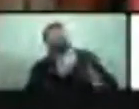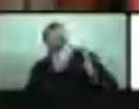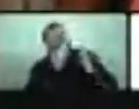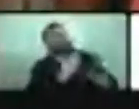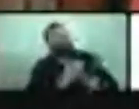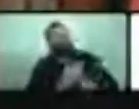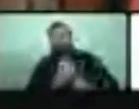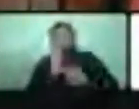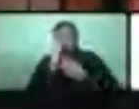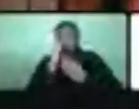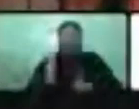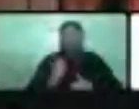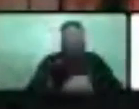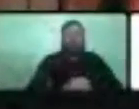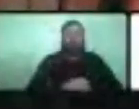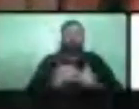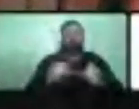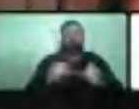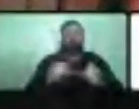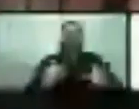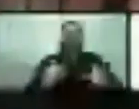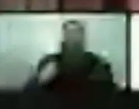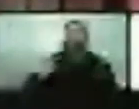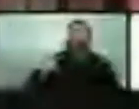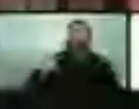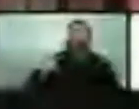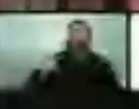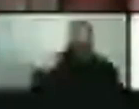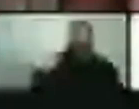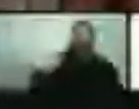fulani? Asante sana mwanabodi.